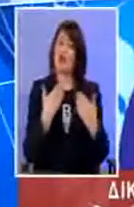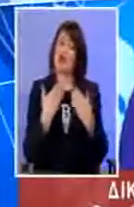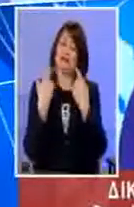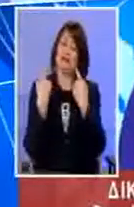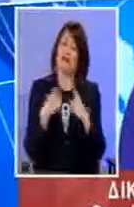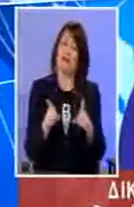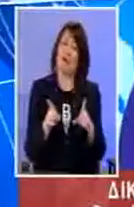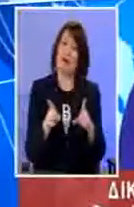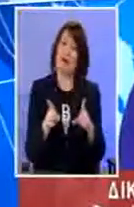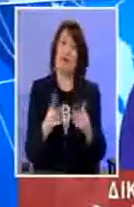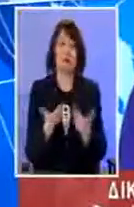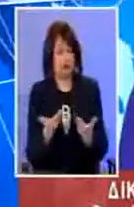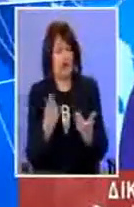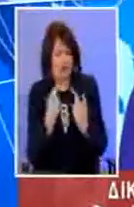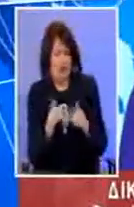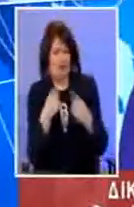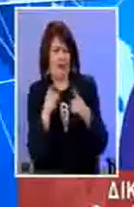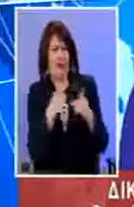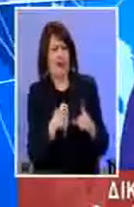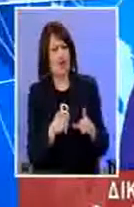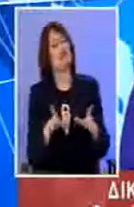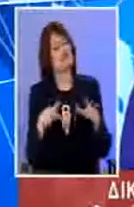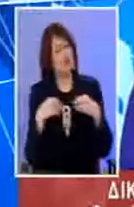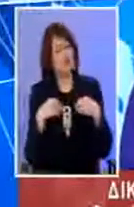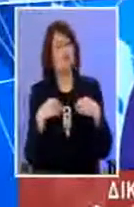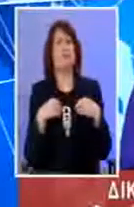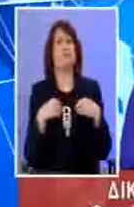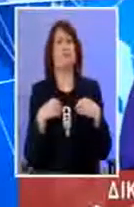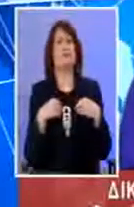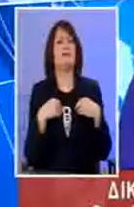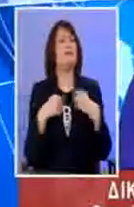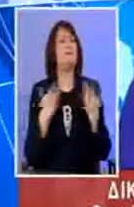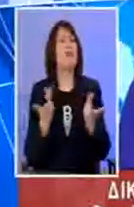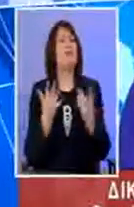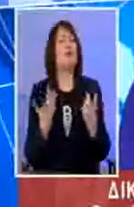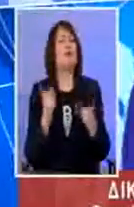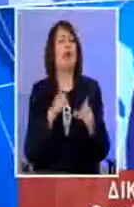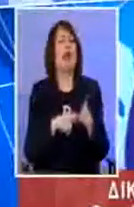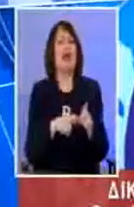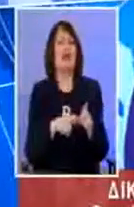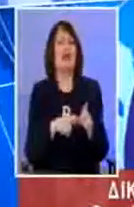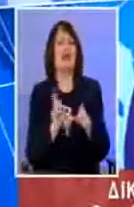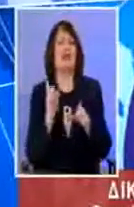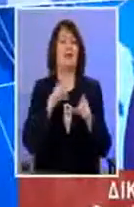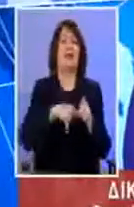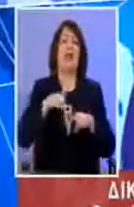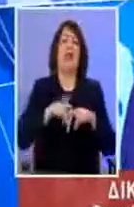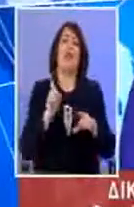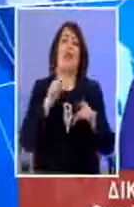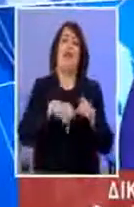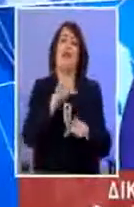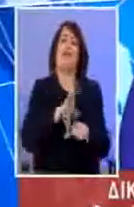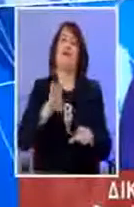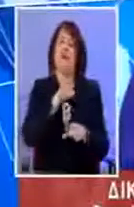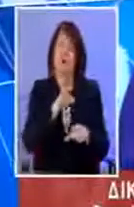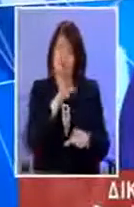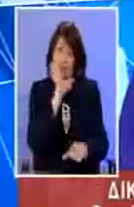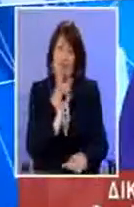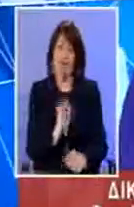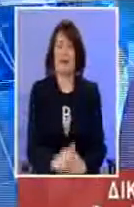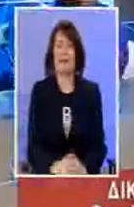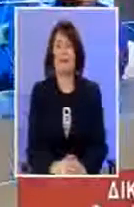διαφορετικού γενικότερα, άρχισε να εισάγεται στην Ελλάδα λόγω Ευρώπης. Ας μην ξεγελάμε τον εαυτό μας. Εδώ όμως θα